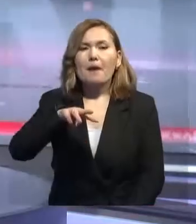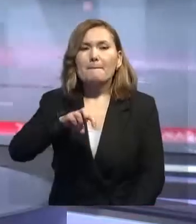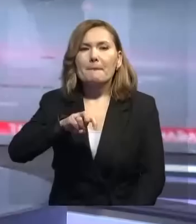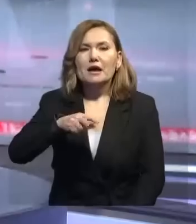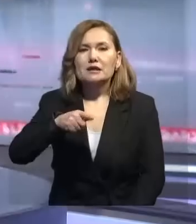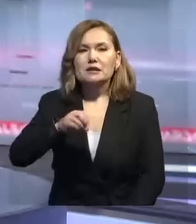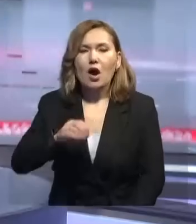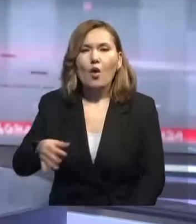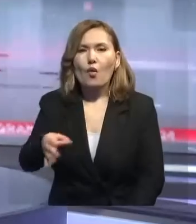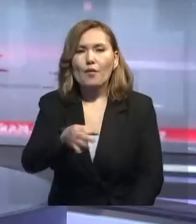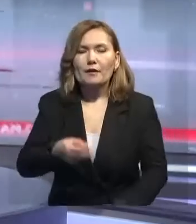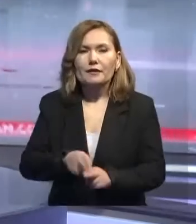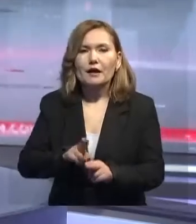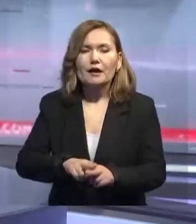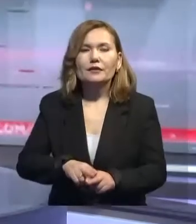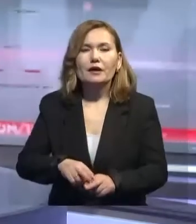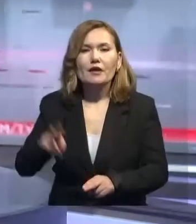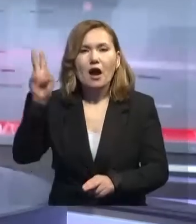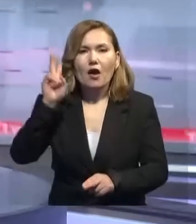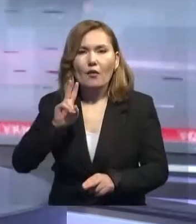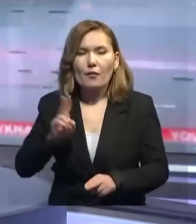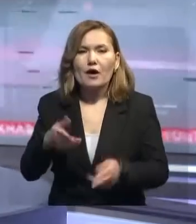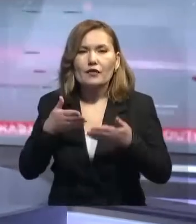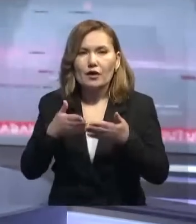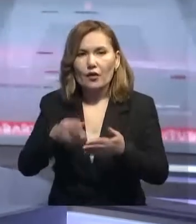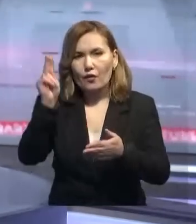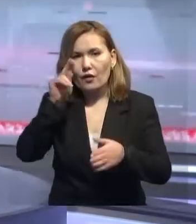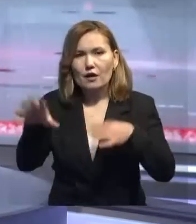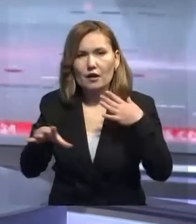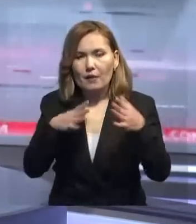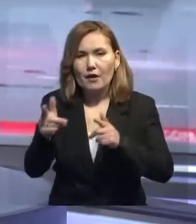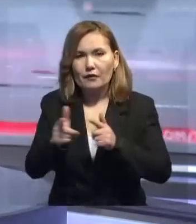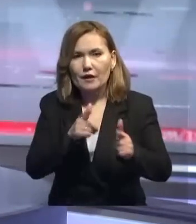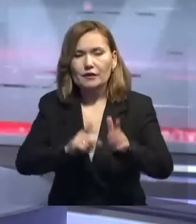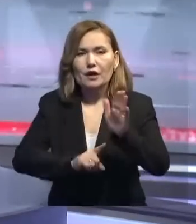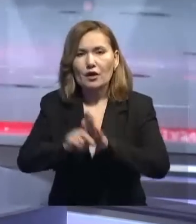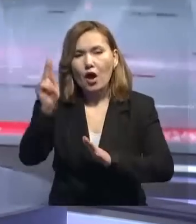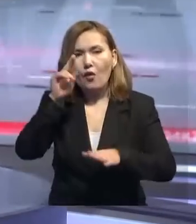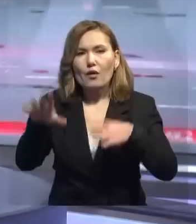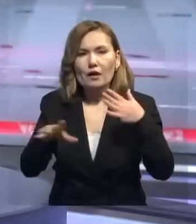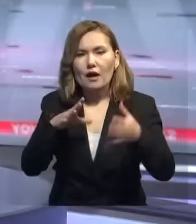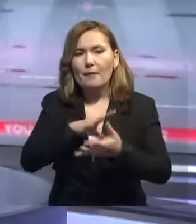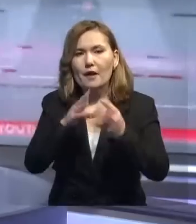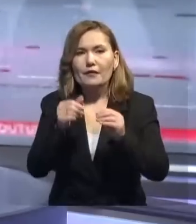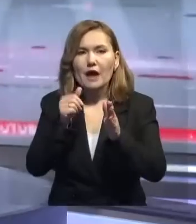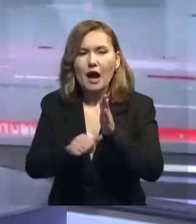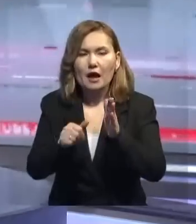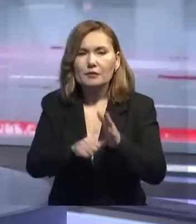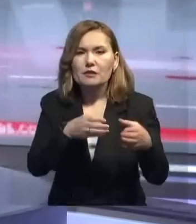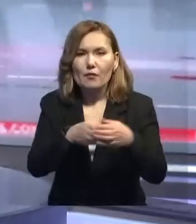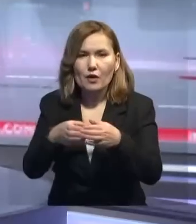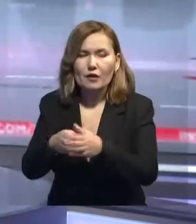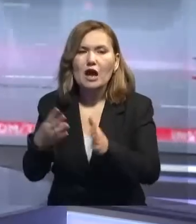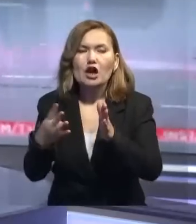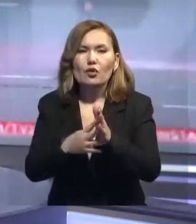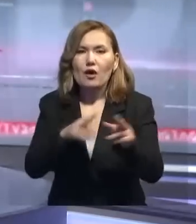Маңғыстау облысында теңіз жаяу әскері түнгі уақыттағы ұрысқа дайындығын пысықтады. Оқу-жаттығуға 60-тан астам бөлімше